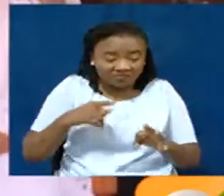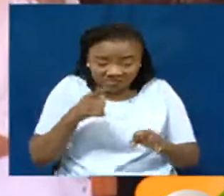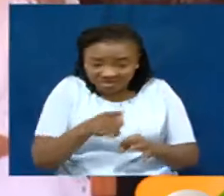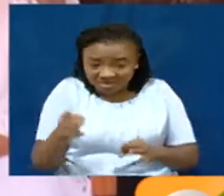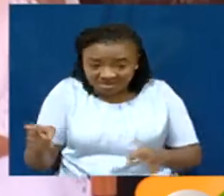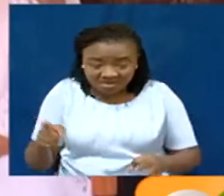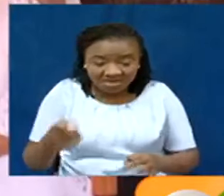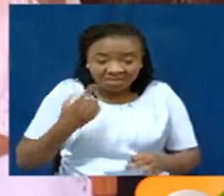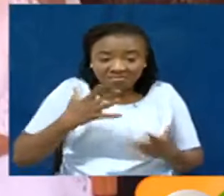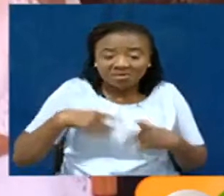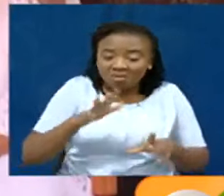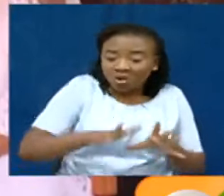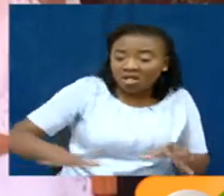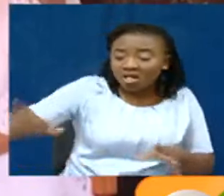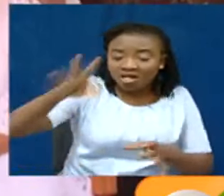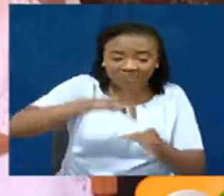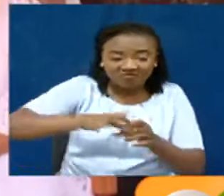watu wachache.